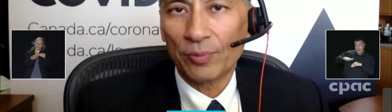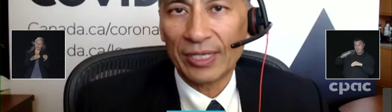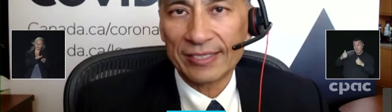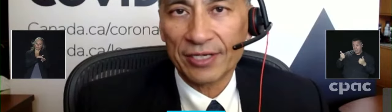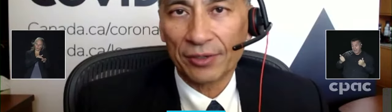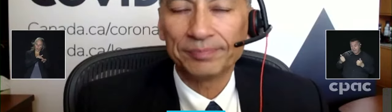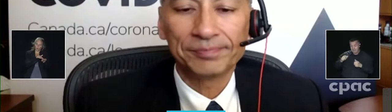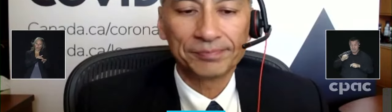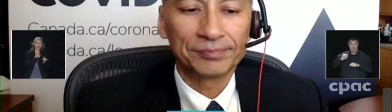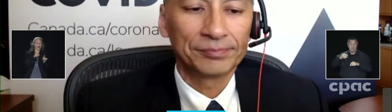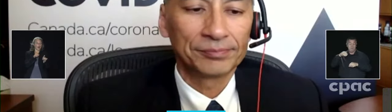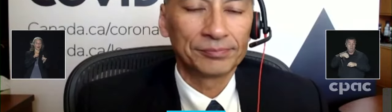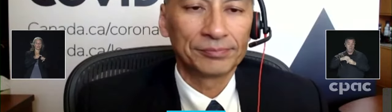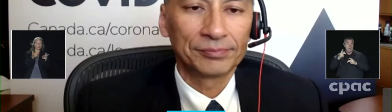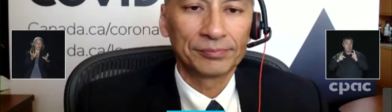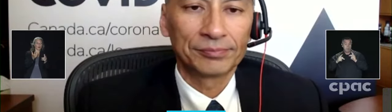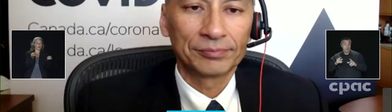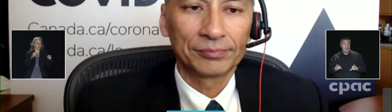travers la population.